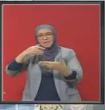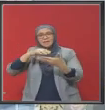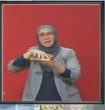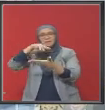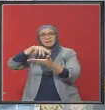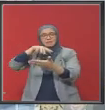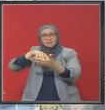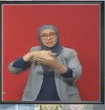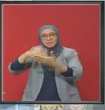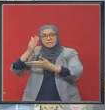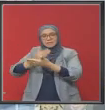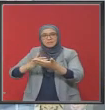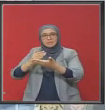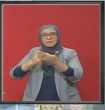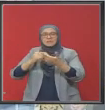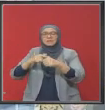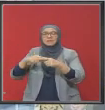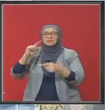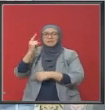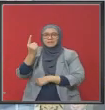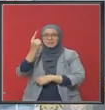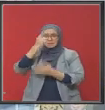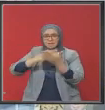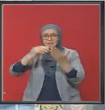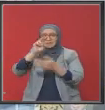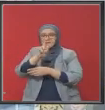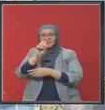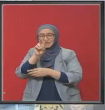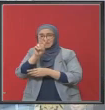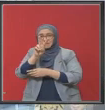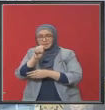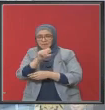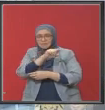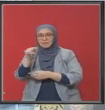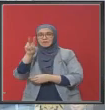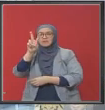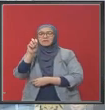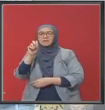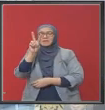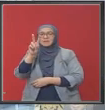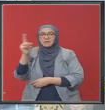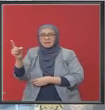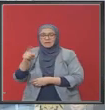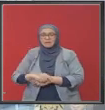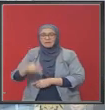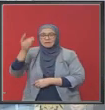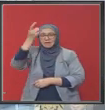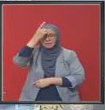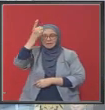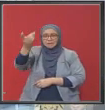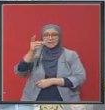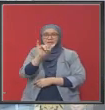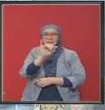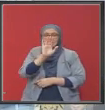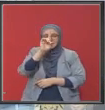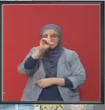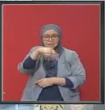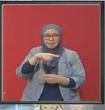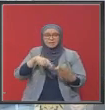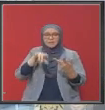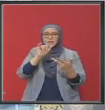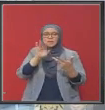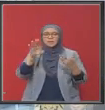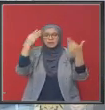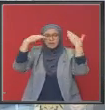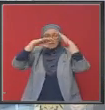1 sesi 20-20-20 21 Datuk yang di betul yang bromat pekan yang bromat bagan yang